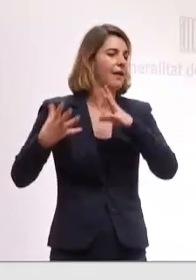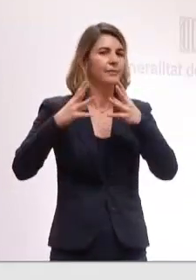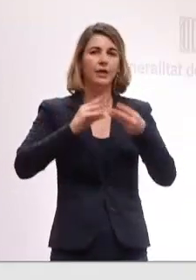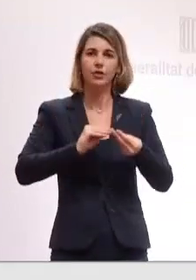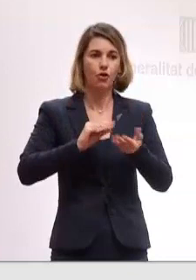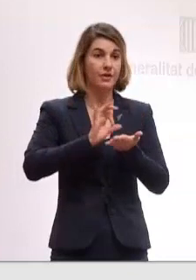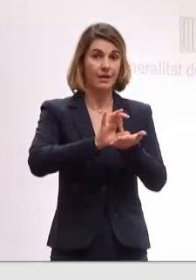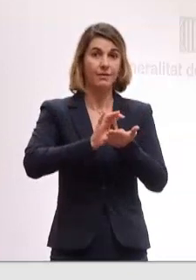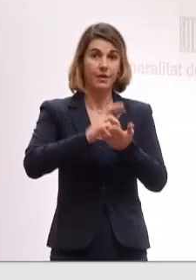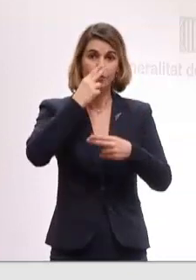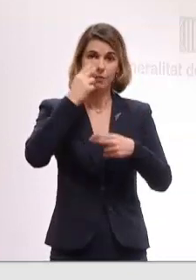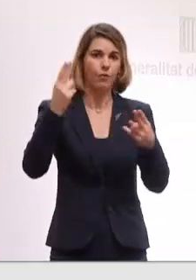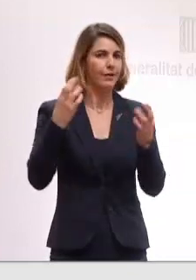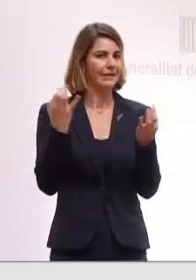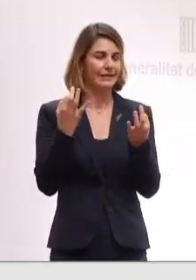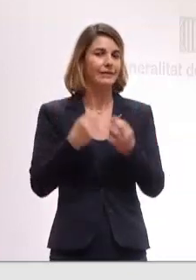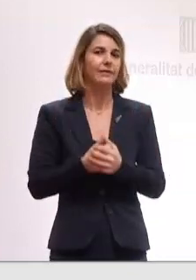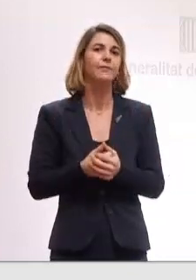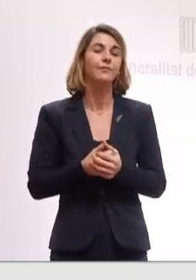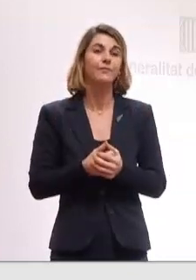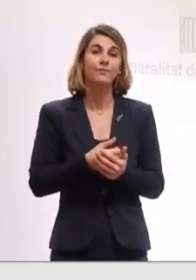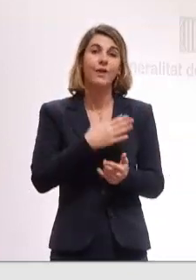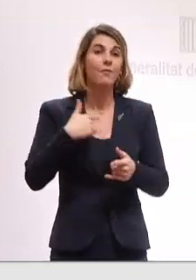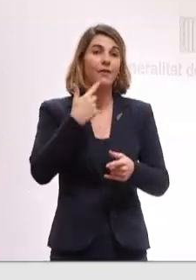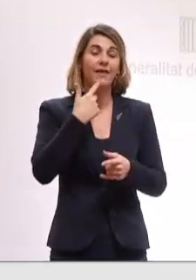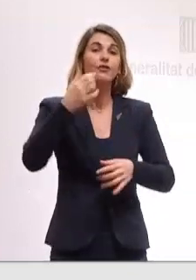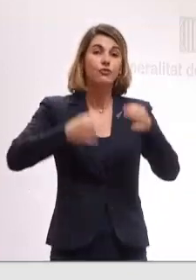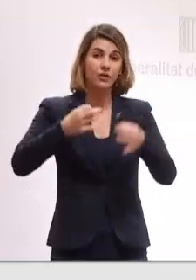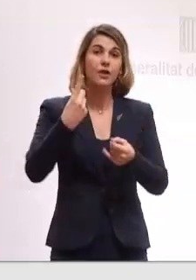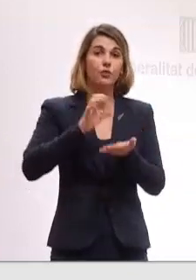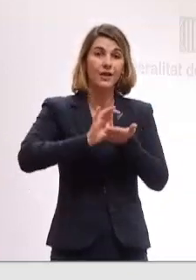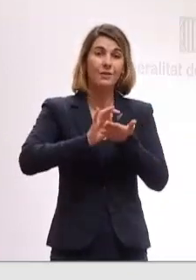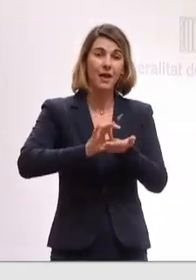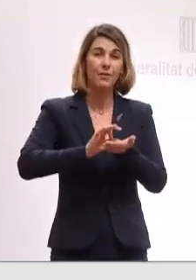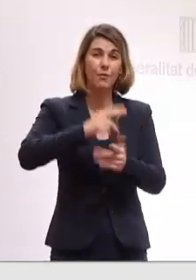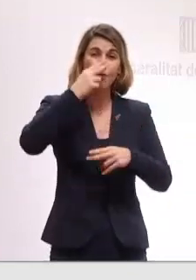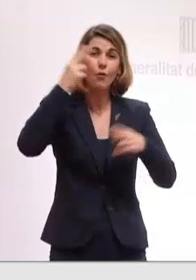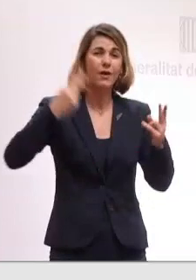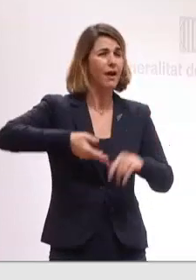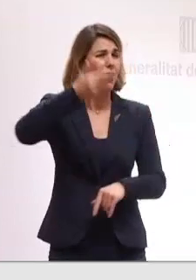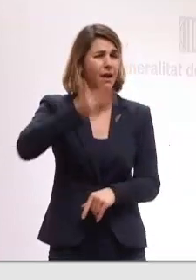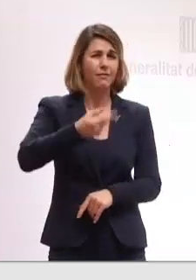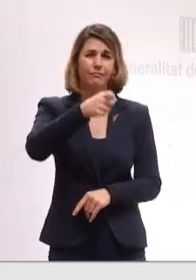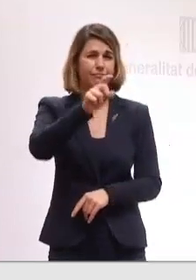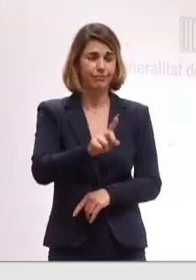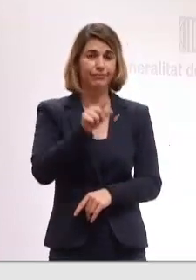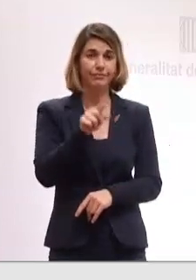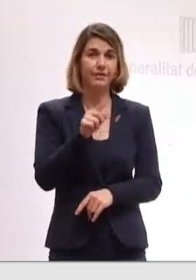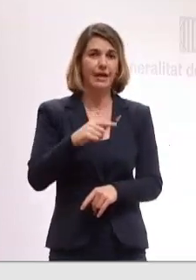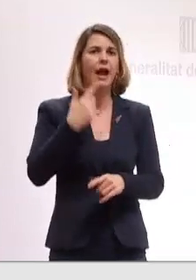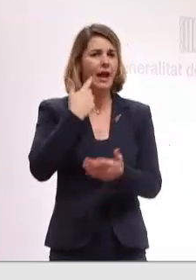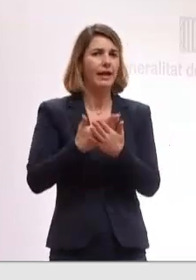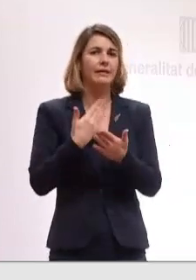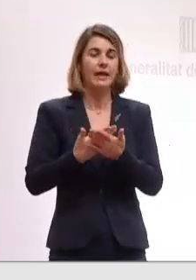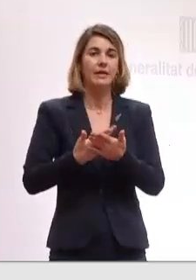conjunt de serveis públics. I la justícia és un dels serveis públics fonamentals que garanteix l'aplicació de les lleis